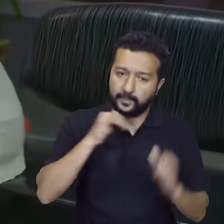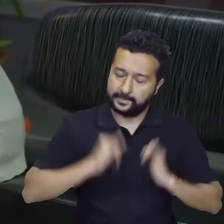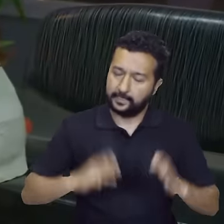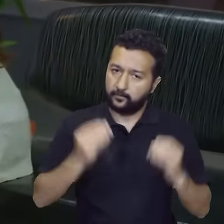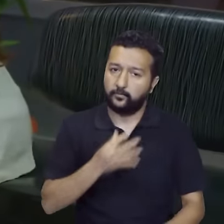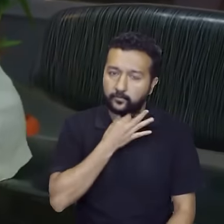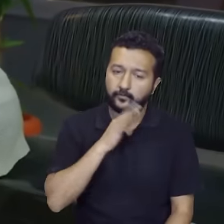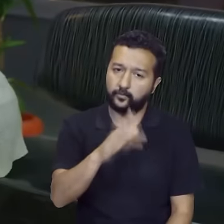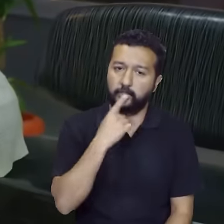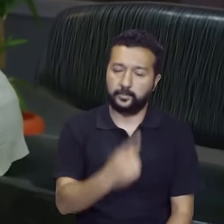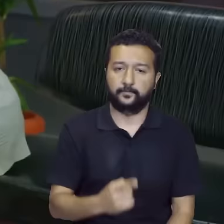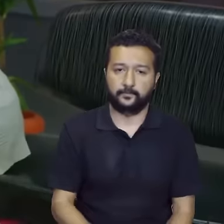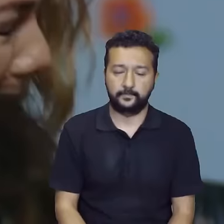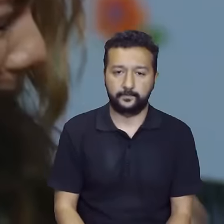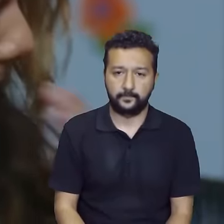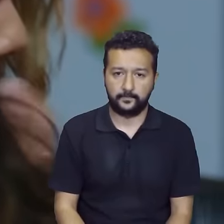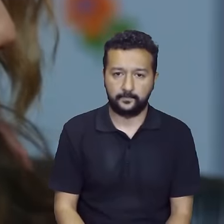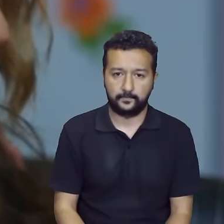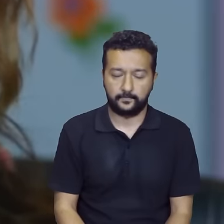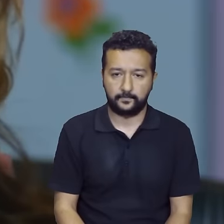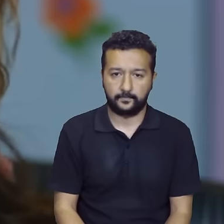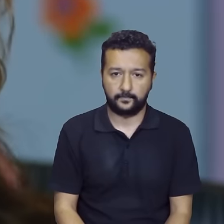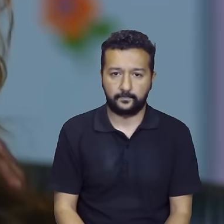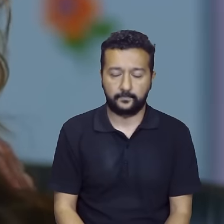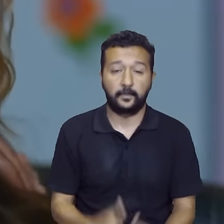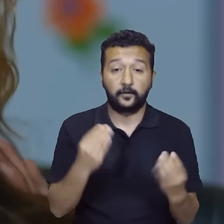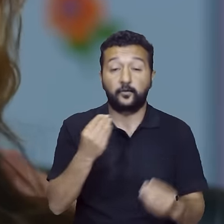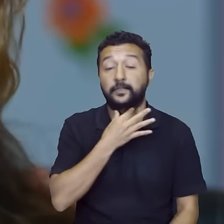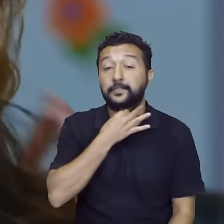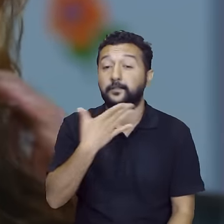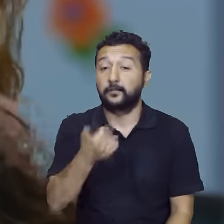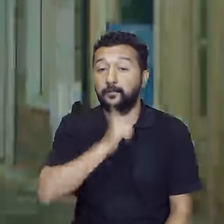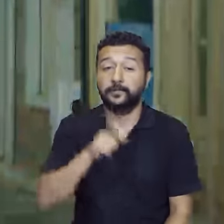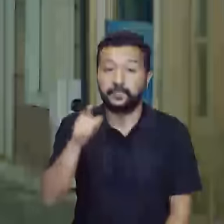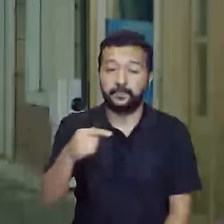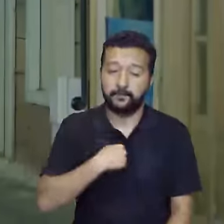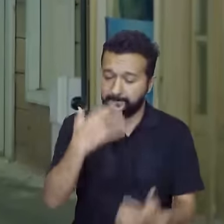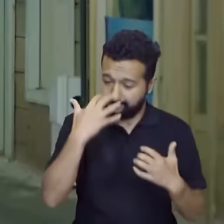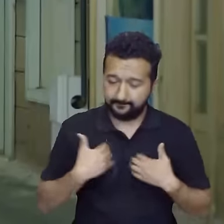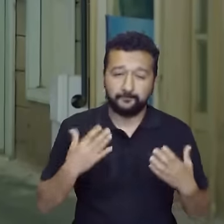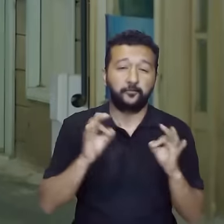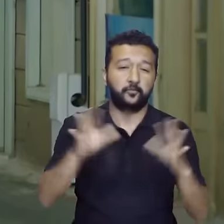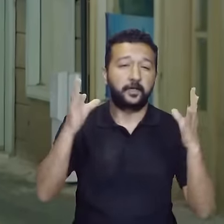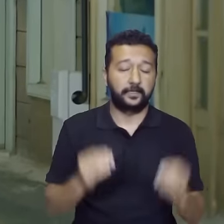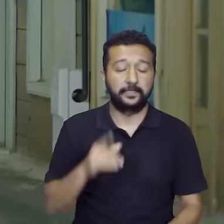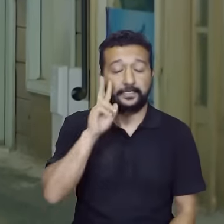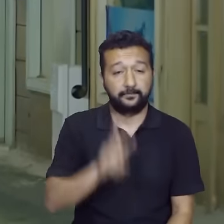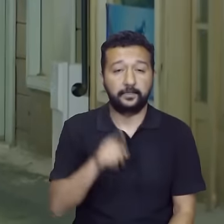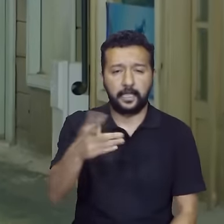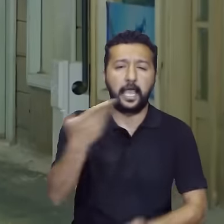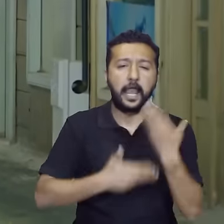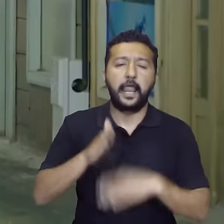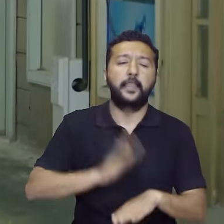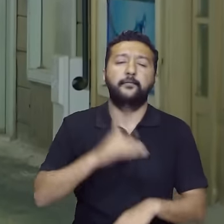sakin ol, lütfen. Cemal'le sarıldılar. Çok teşekkür ederim Şevket abi. Bana nasıl iyilik yaptın anlatalım.